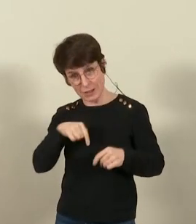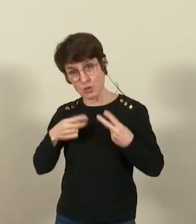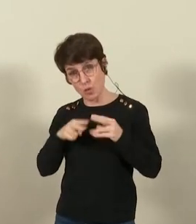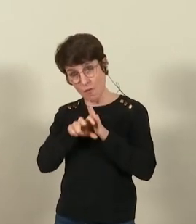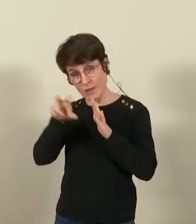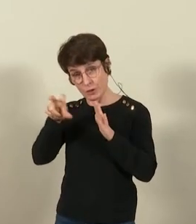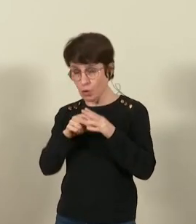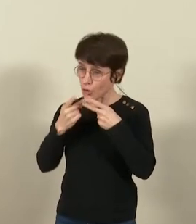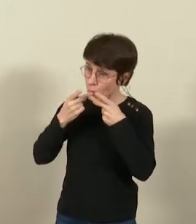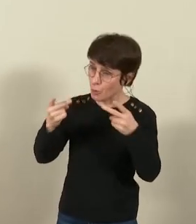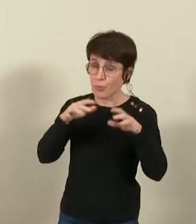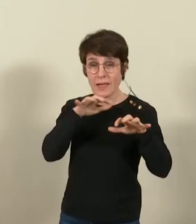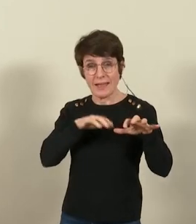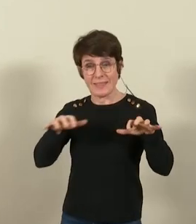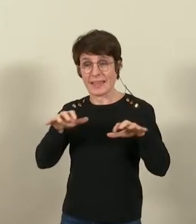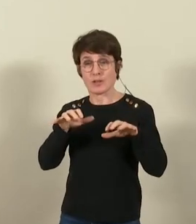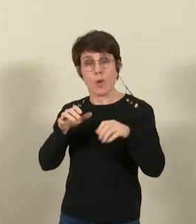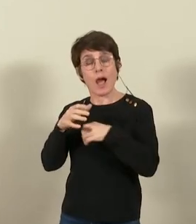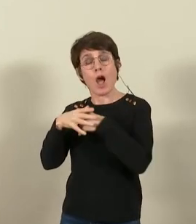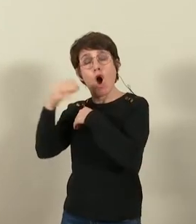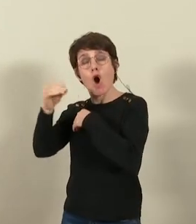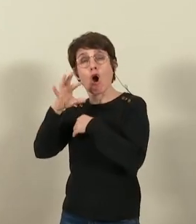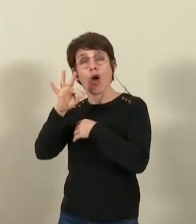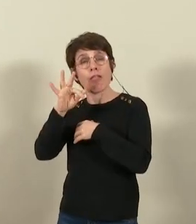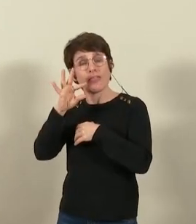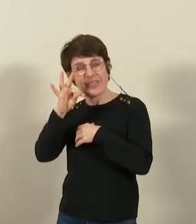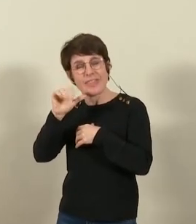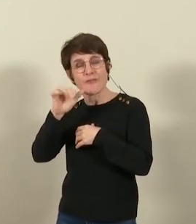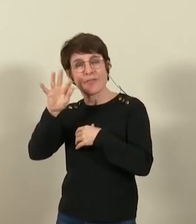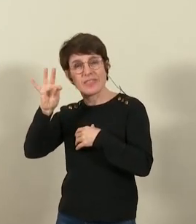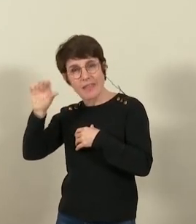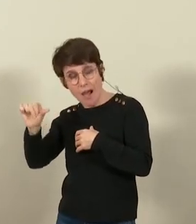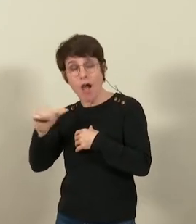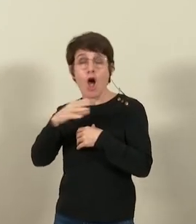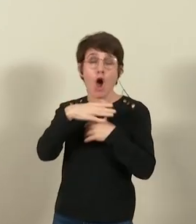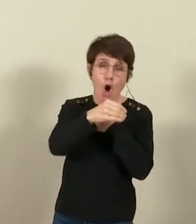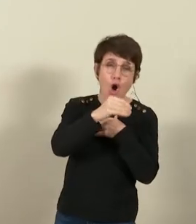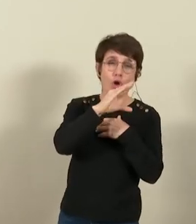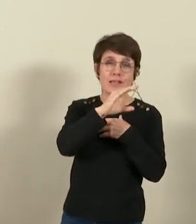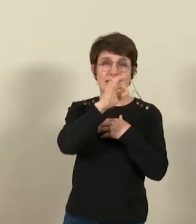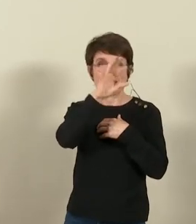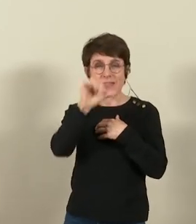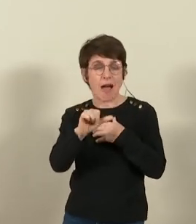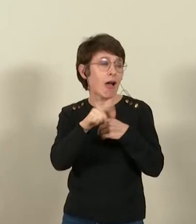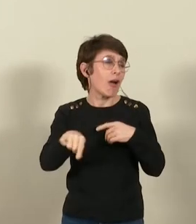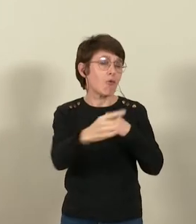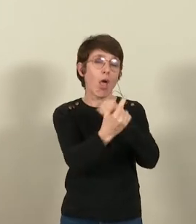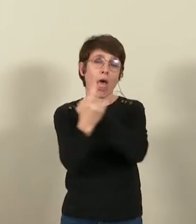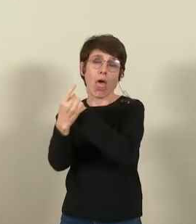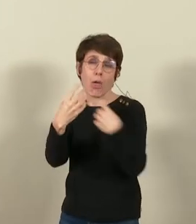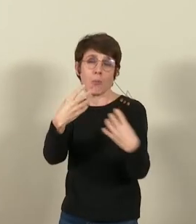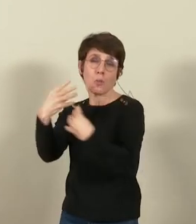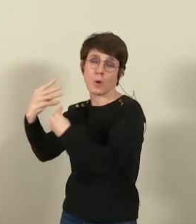déclaré territoire hors tafta et hors ca ce qui nous avait valu à l'époque quelques colibet aussi excessifs que drisoire